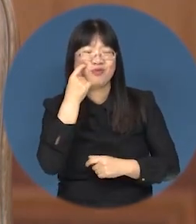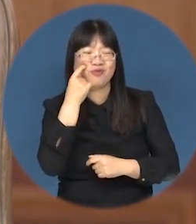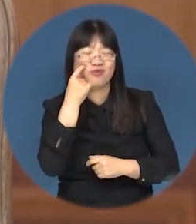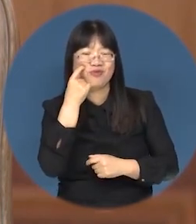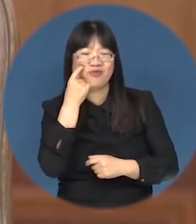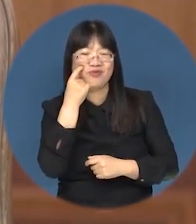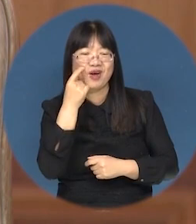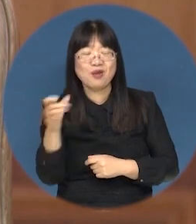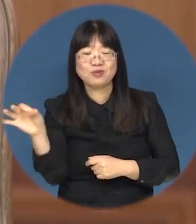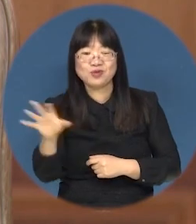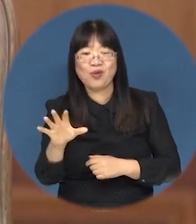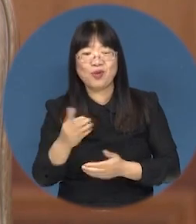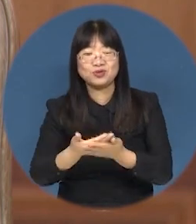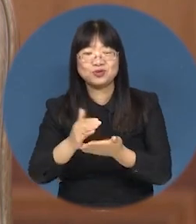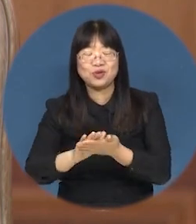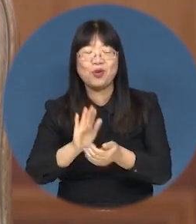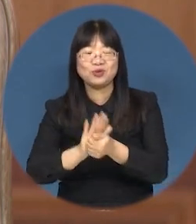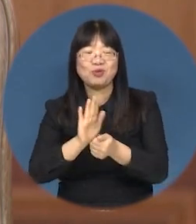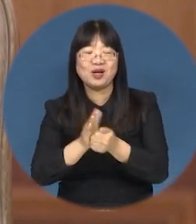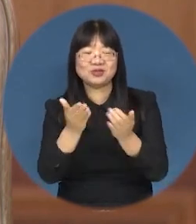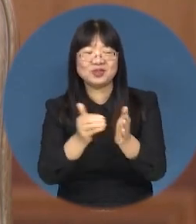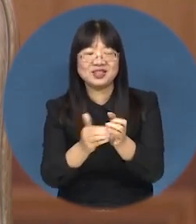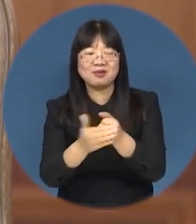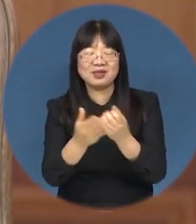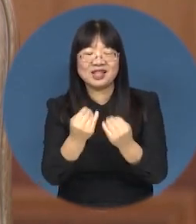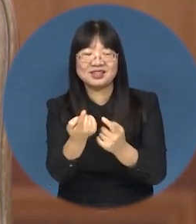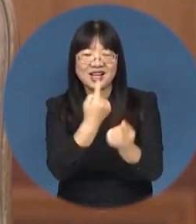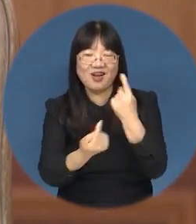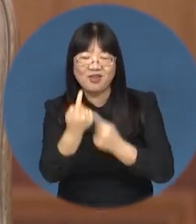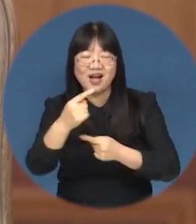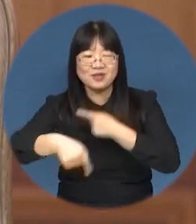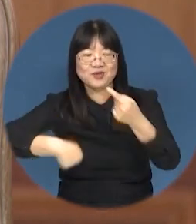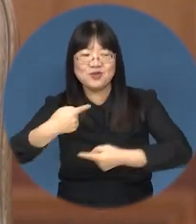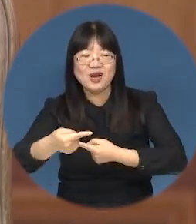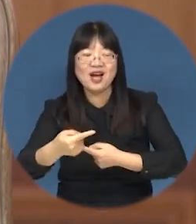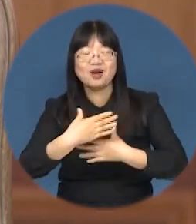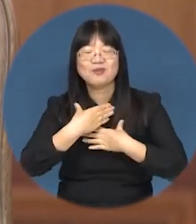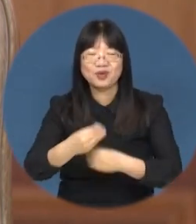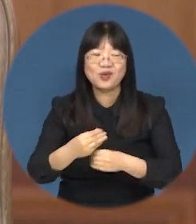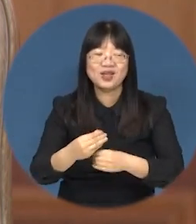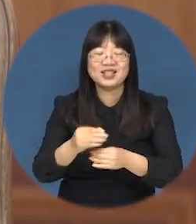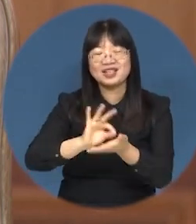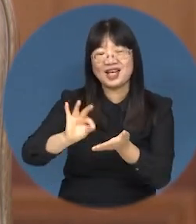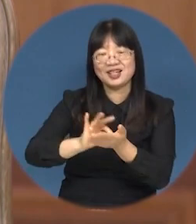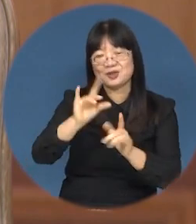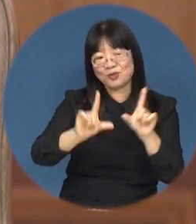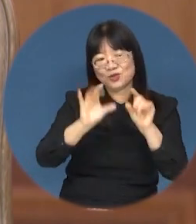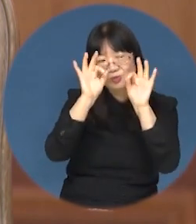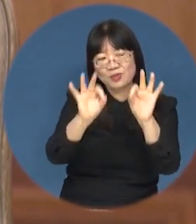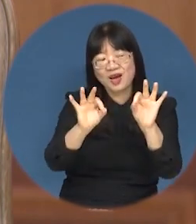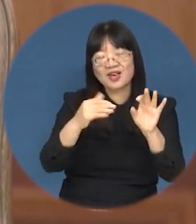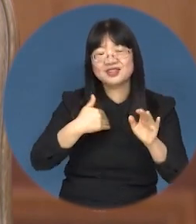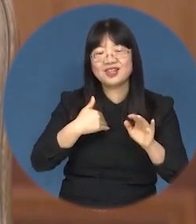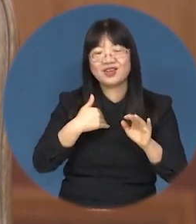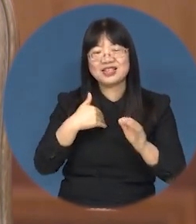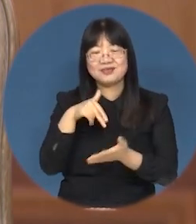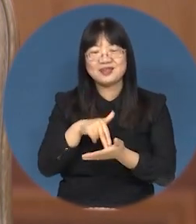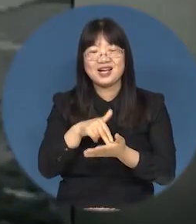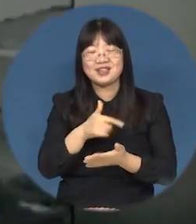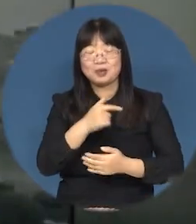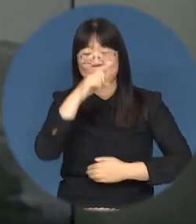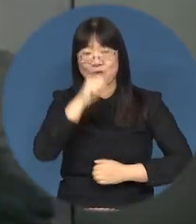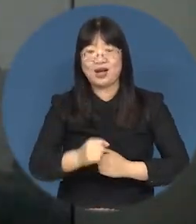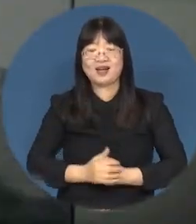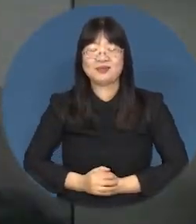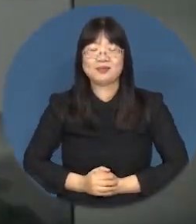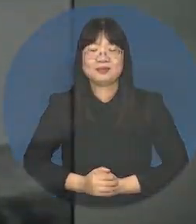못 가죠. 무료라고 하니까 많은 분들이 오셔가지고 교환해서 편하게 다니는 이런 모습이. 저희한테는 너무 보기가 좋습니다.